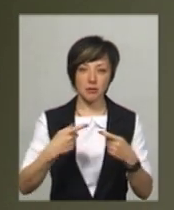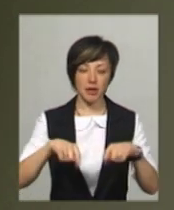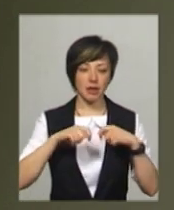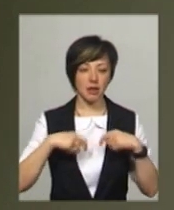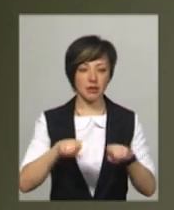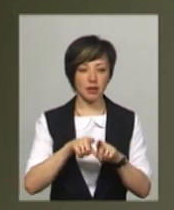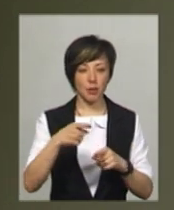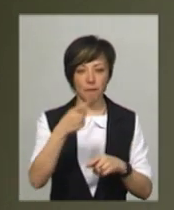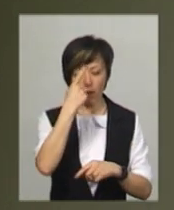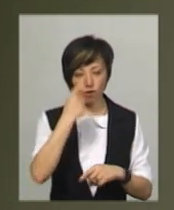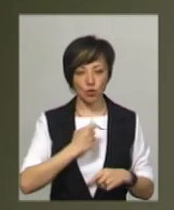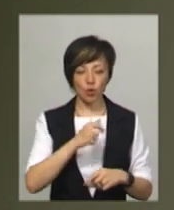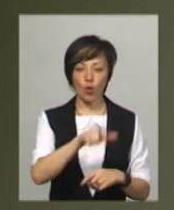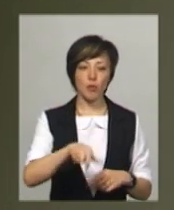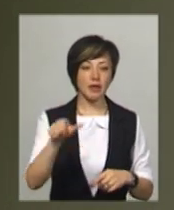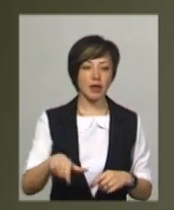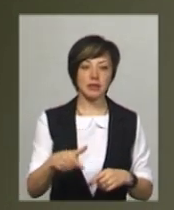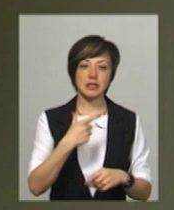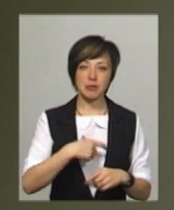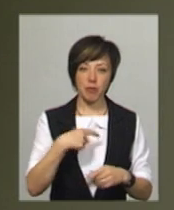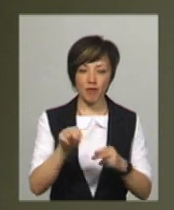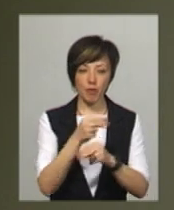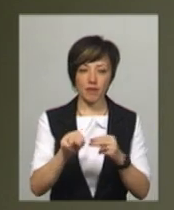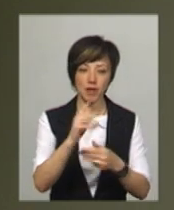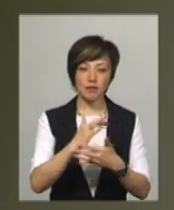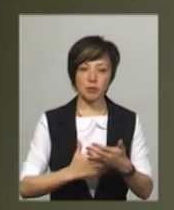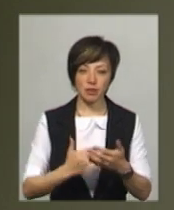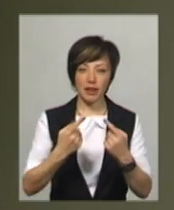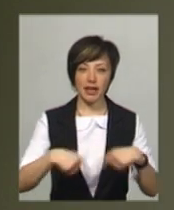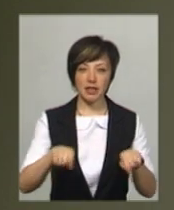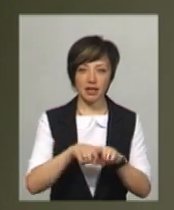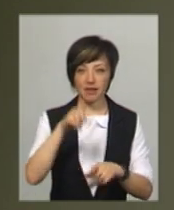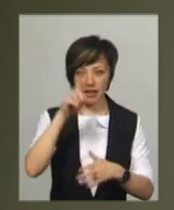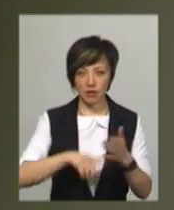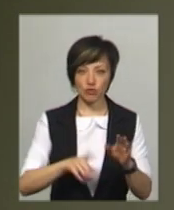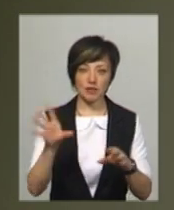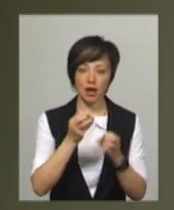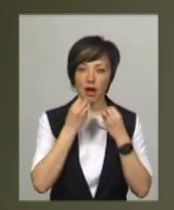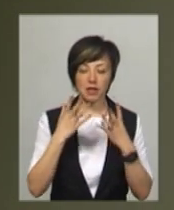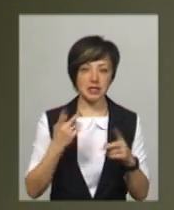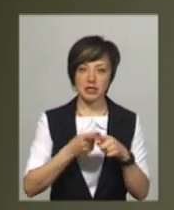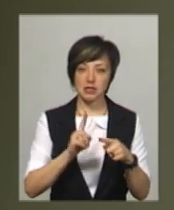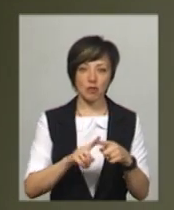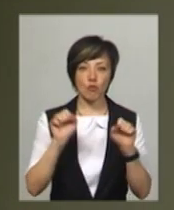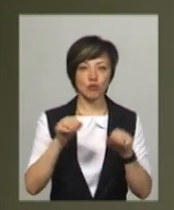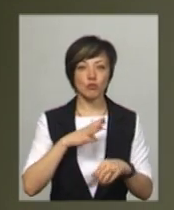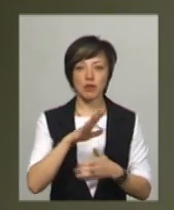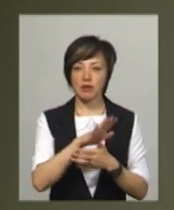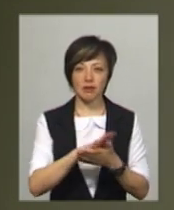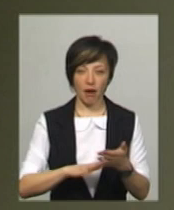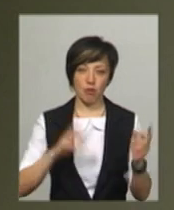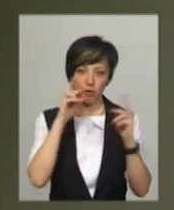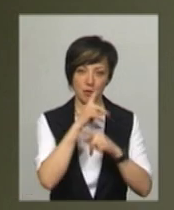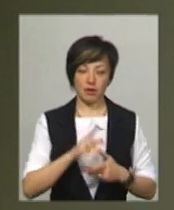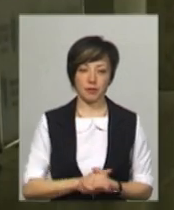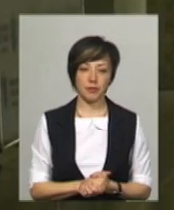такі повідомлення. Тобто громадяни, які себе виправляли в списку на дільниці і надіються, що в них вже буде все гаразд, у них може бути далеко